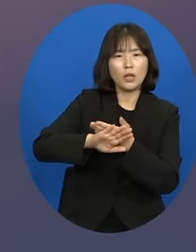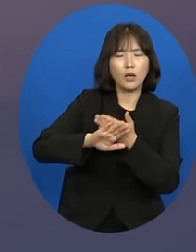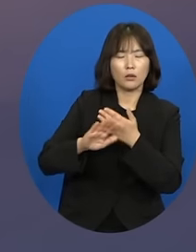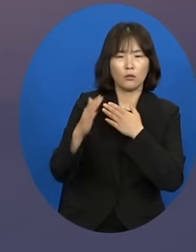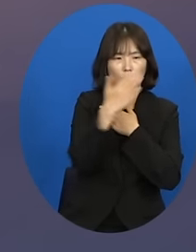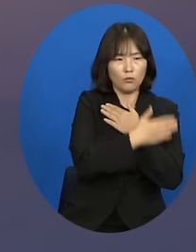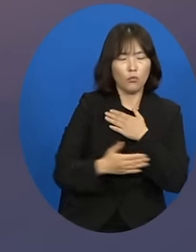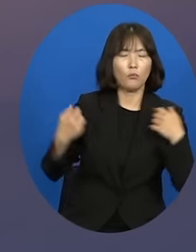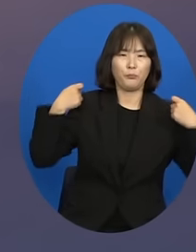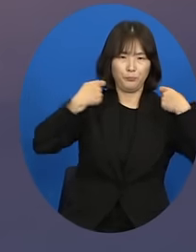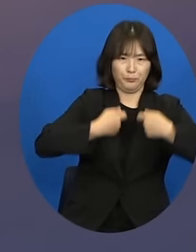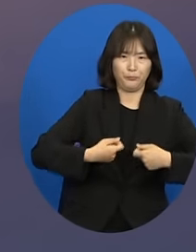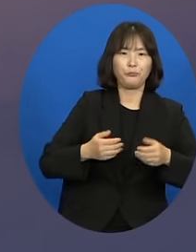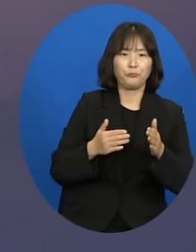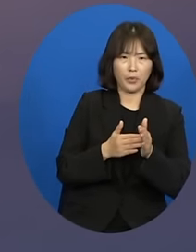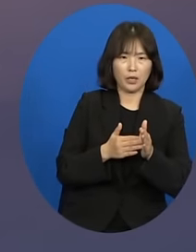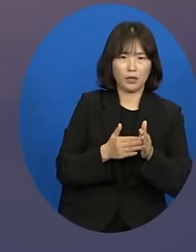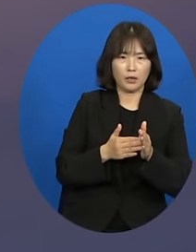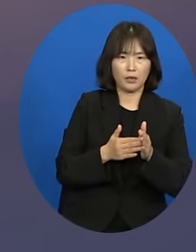근데